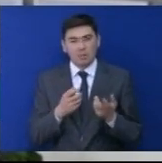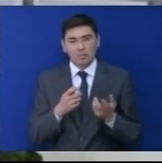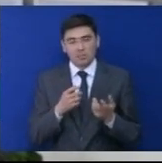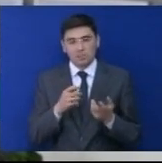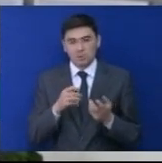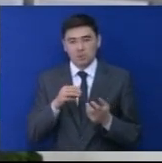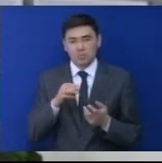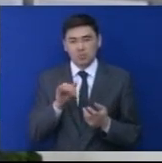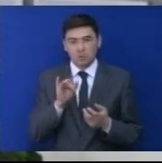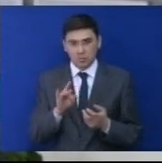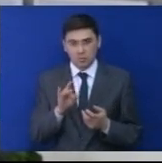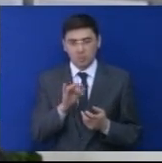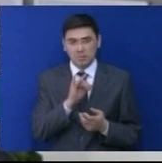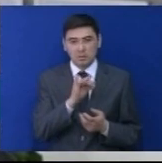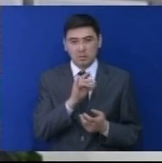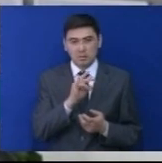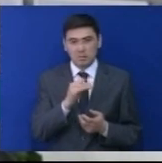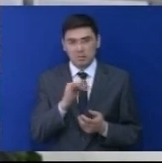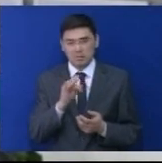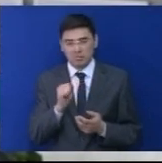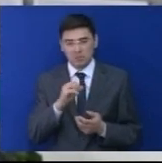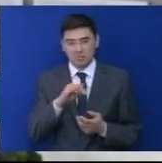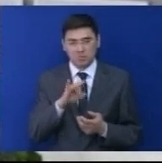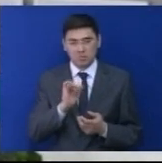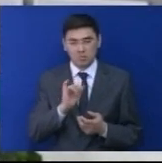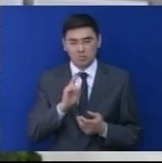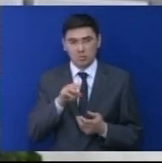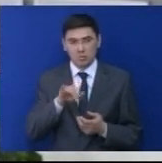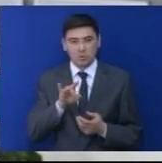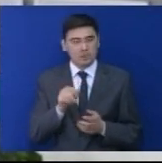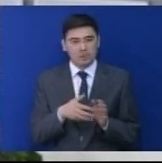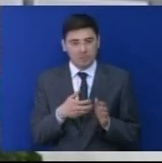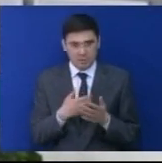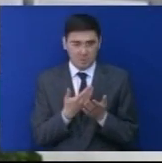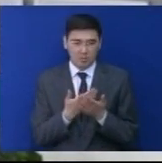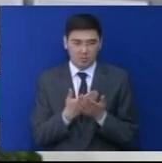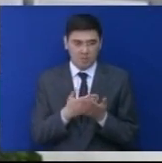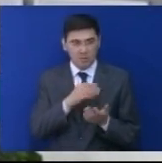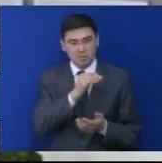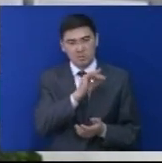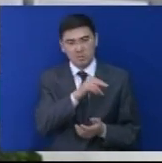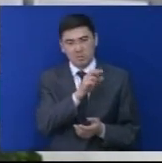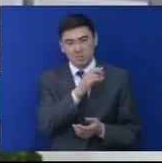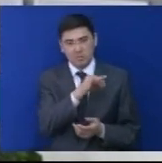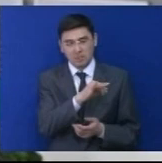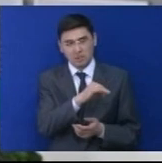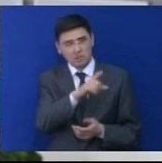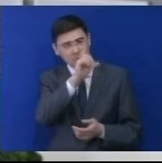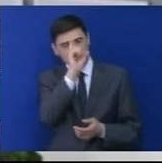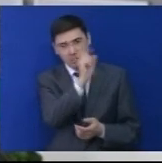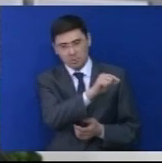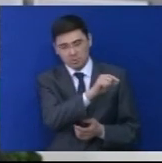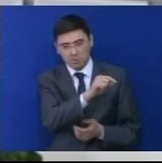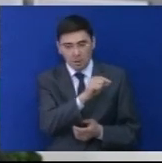именно туристической инфраструктуры. Это пункты питания по дороге. Например, в тот же Жидебай человек, если